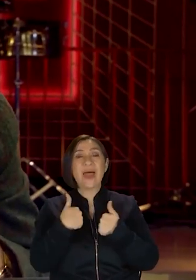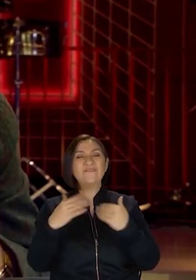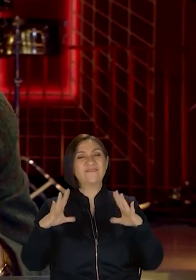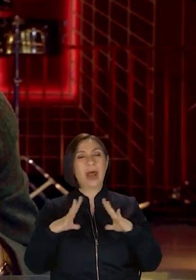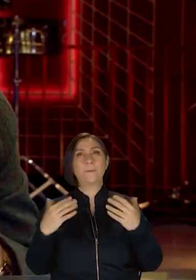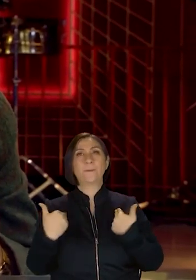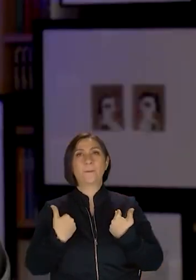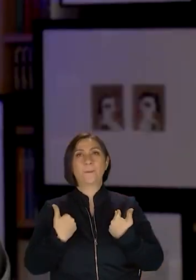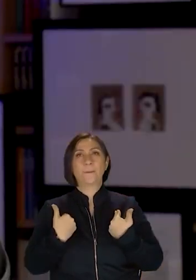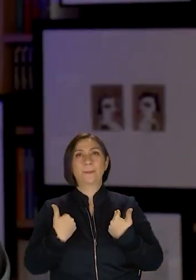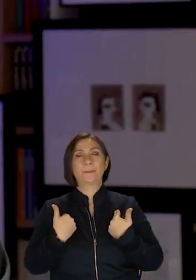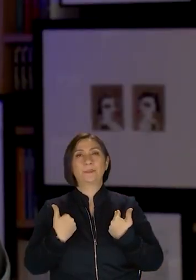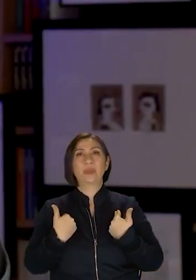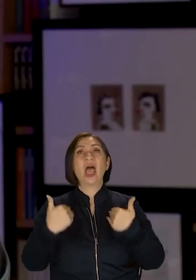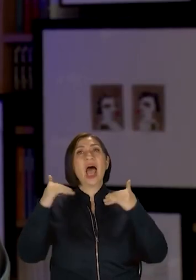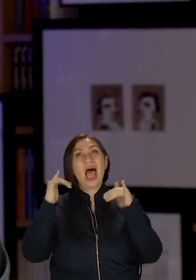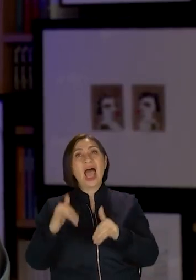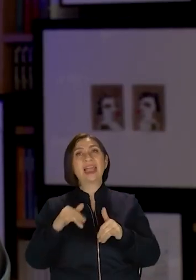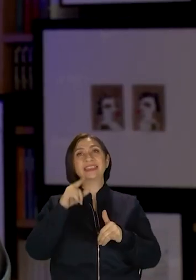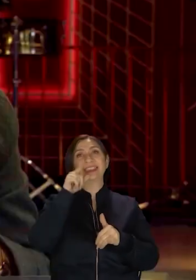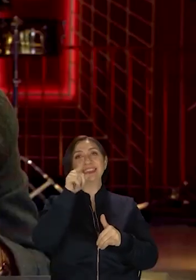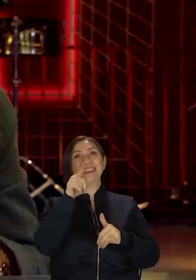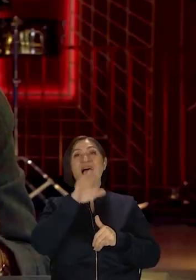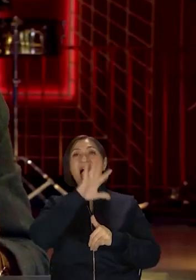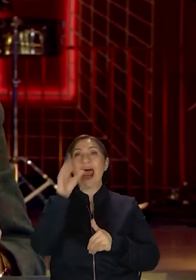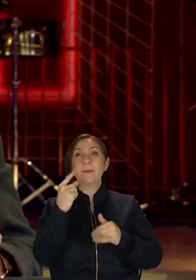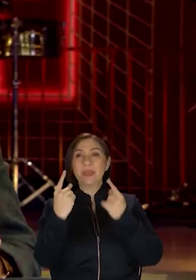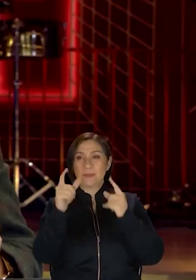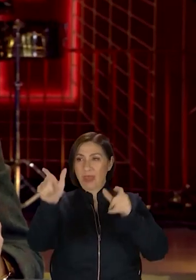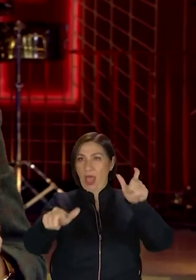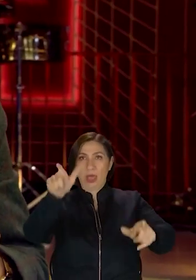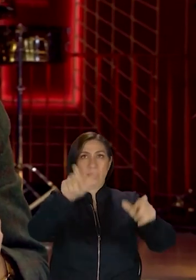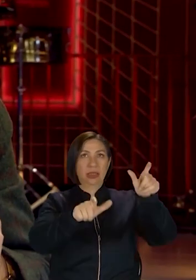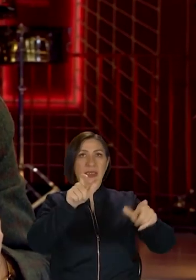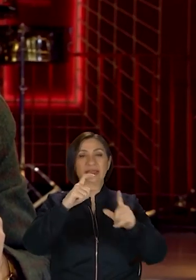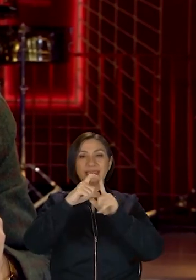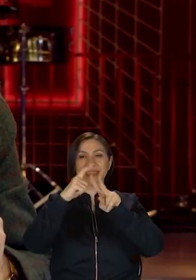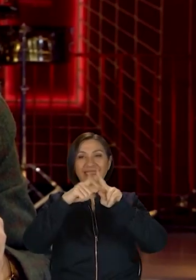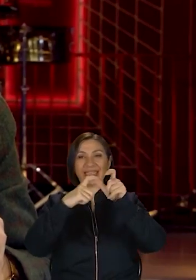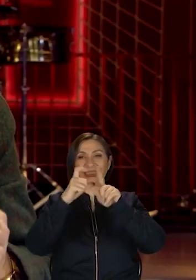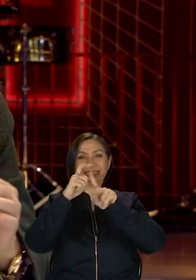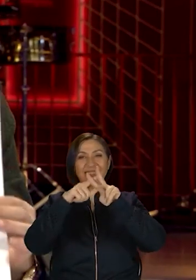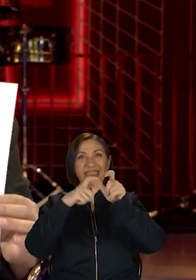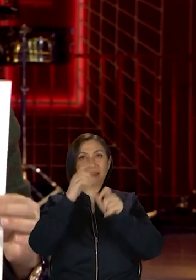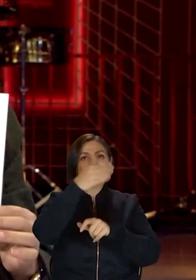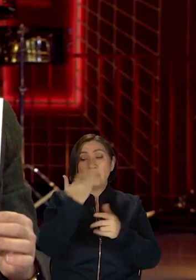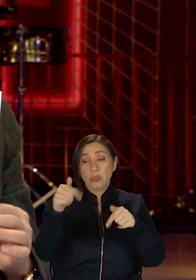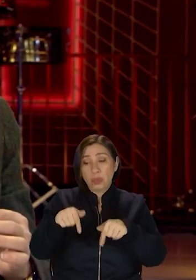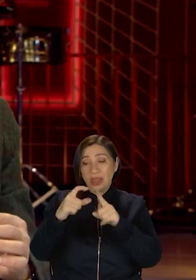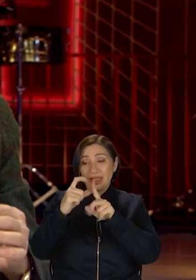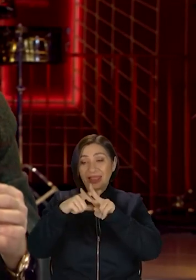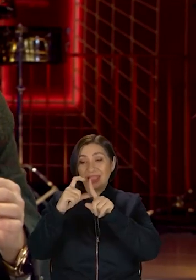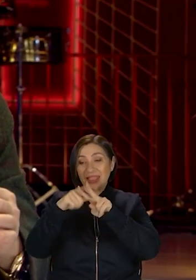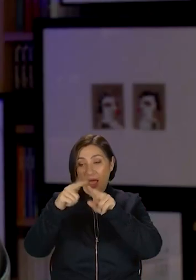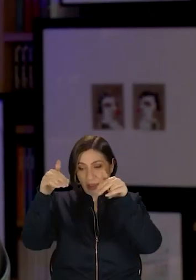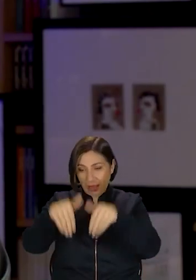varım. Hı-hı. Ben varım. Aynen sizin her bir birey Dastas'a gelen ya da buraya Dada'ya